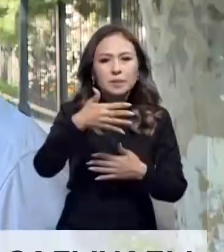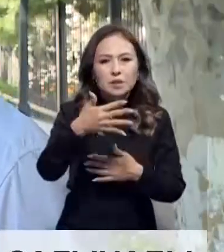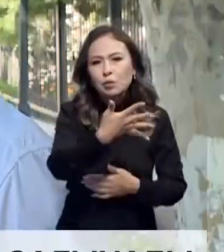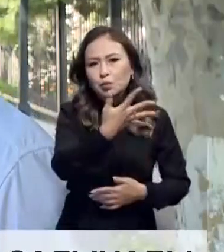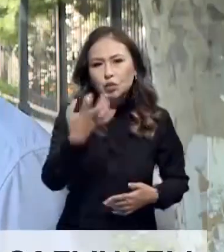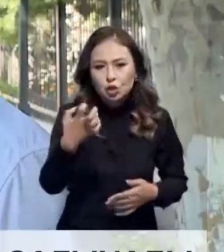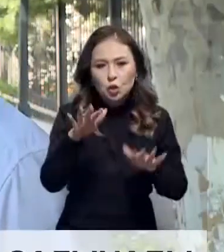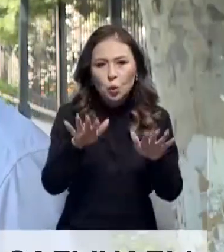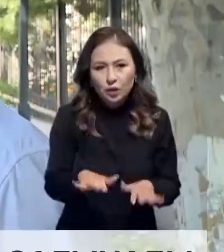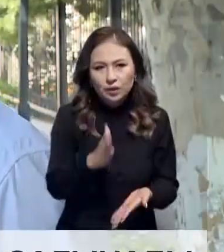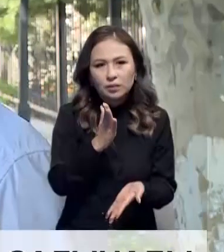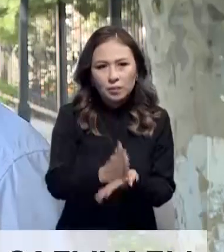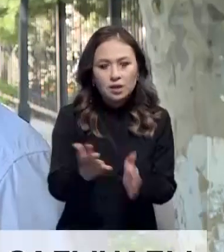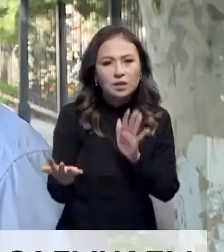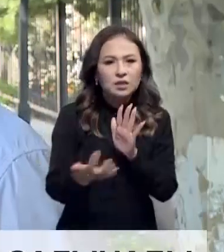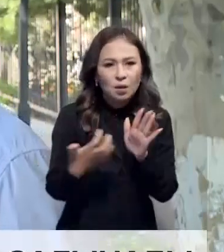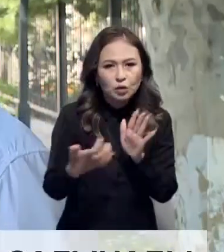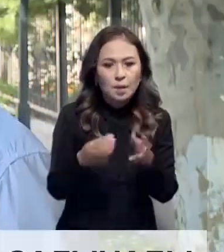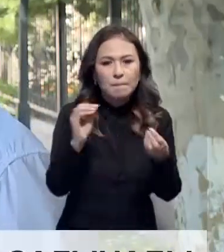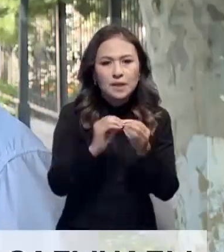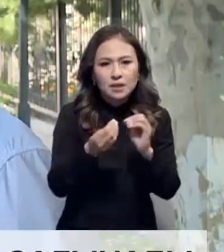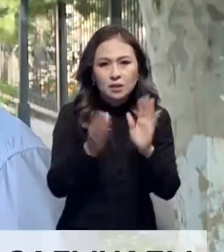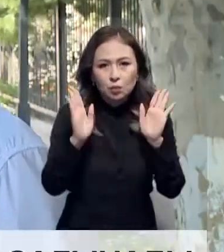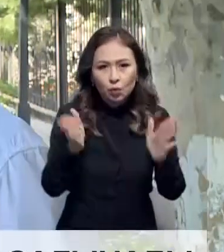5500 орын тапшылығының мәселесі